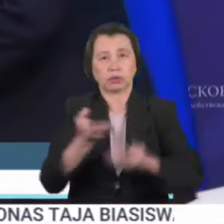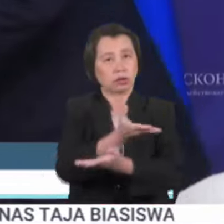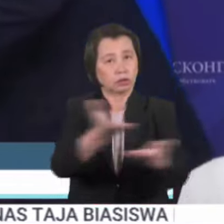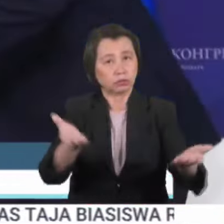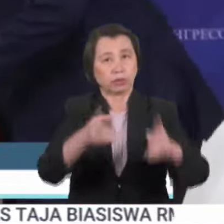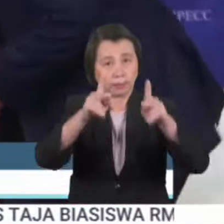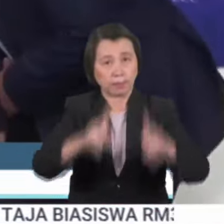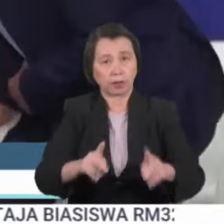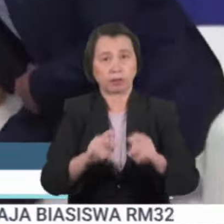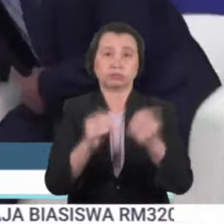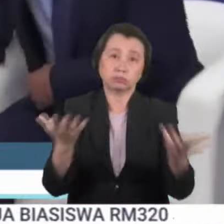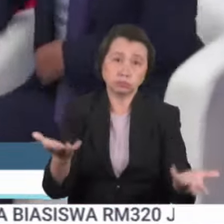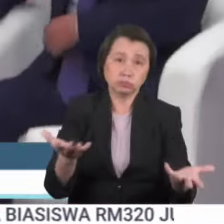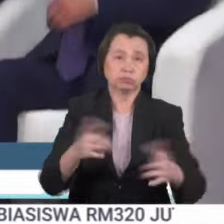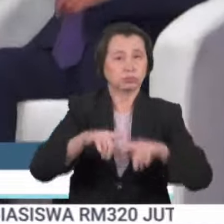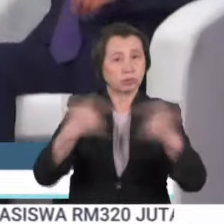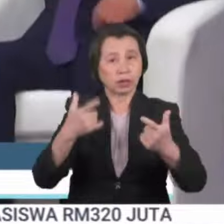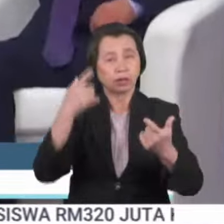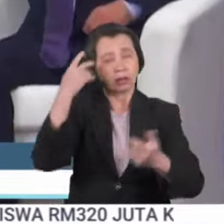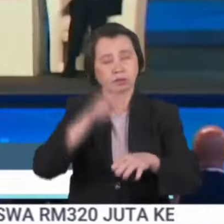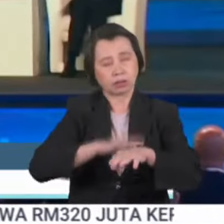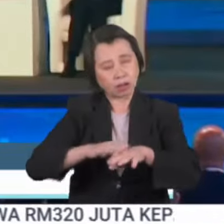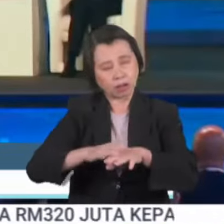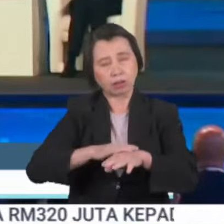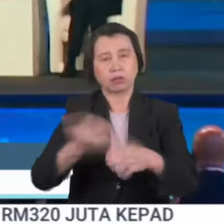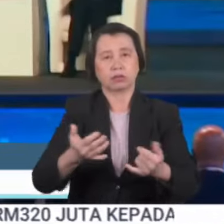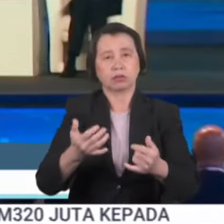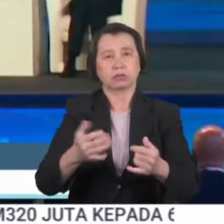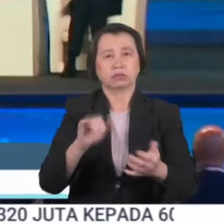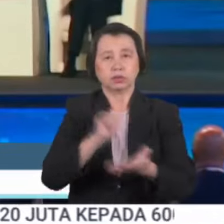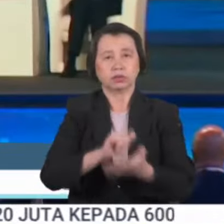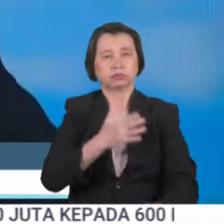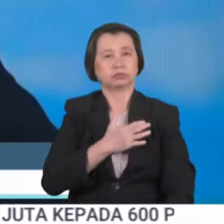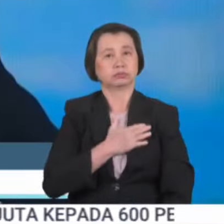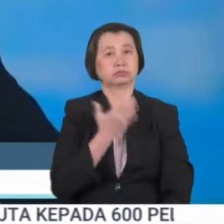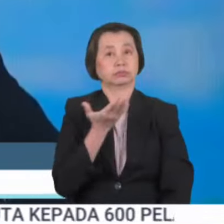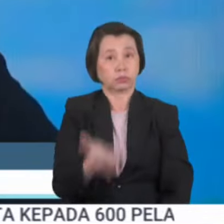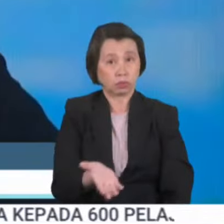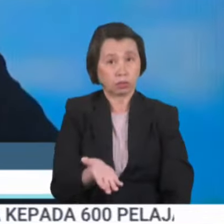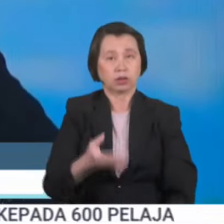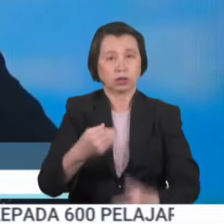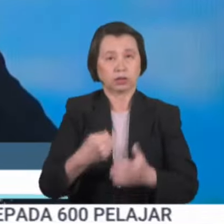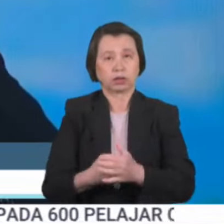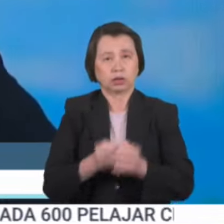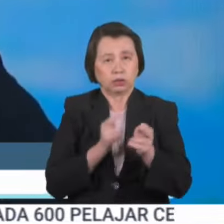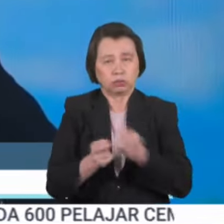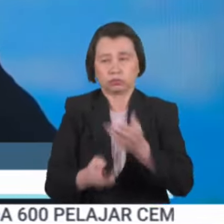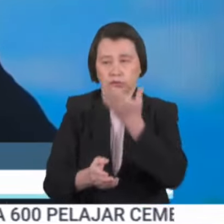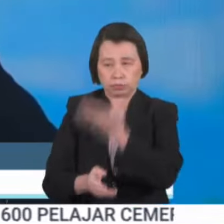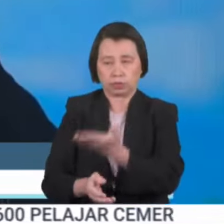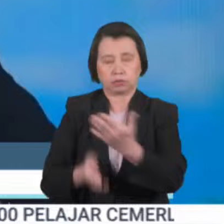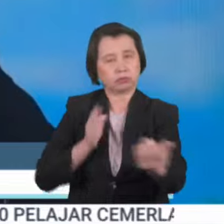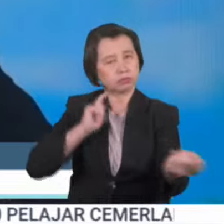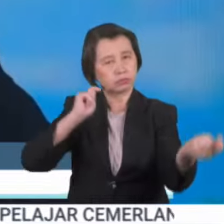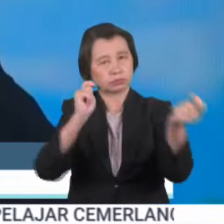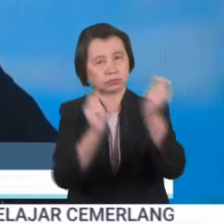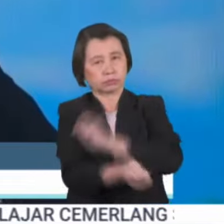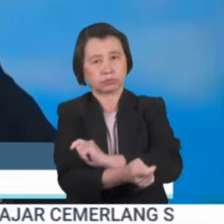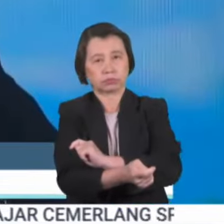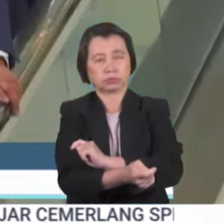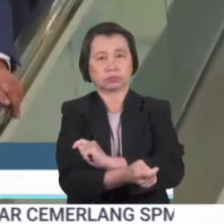pihak tanpa mengira perbezaan kaum. Ini adalah satu komitmen dalam usaha beliau untuk mereformasikan